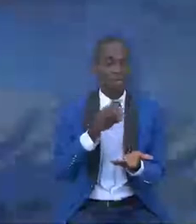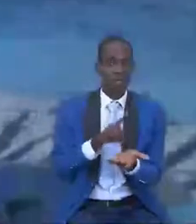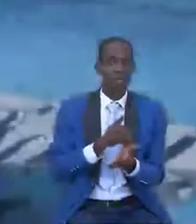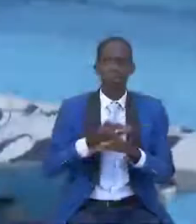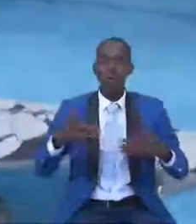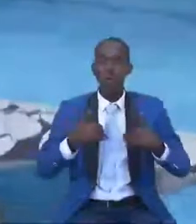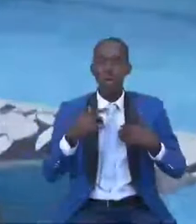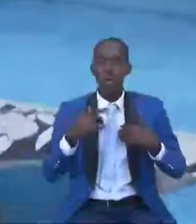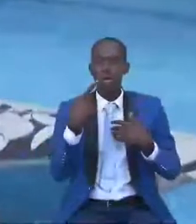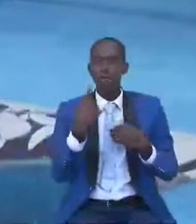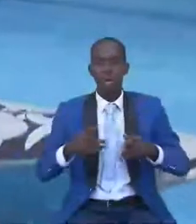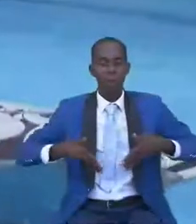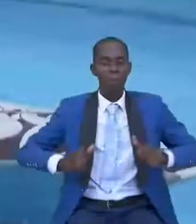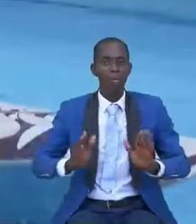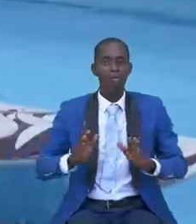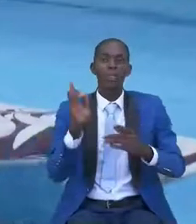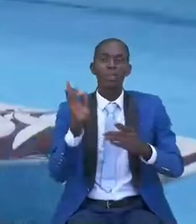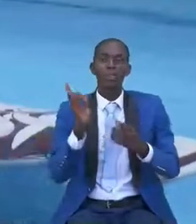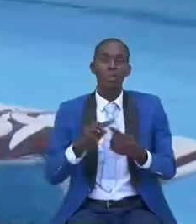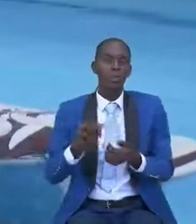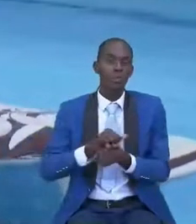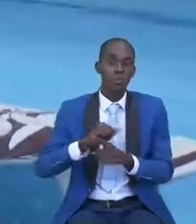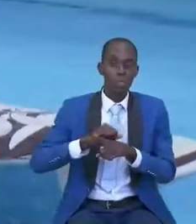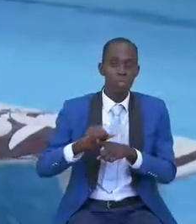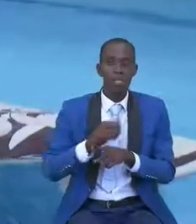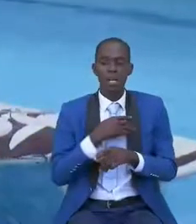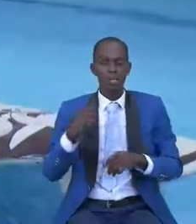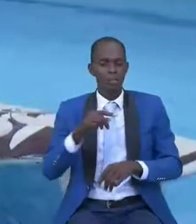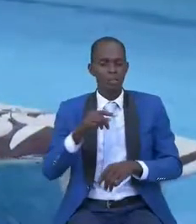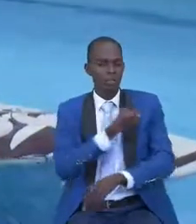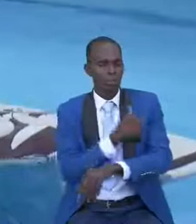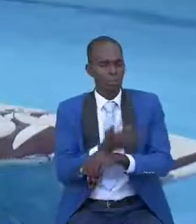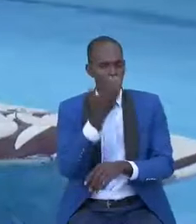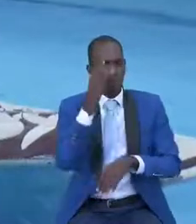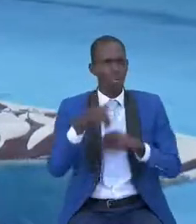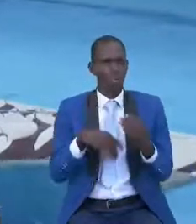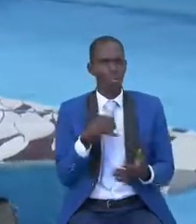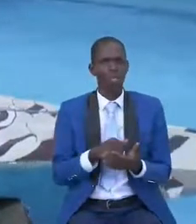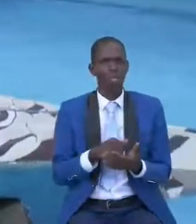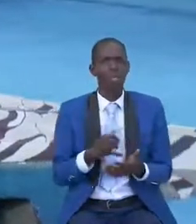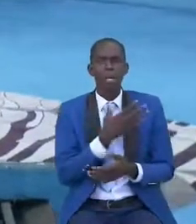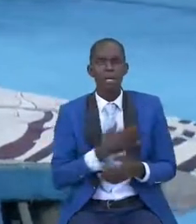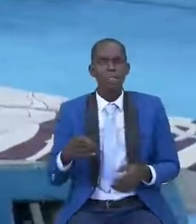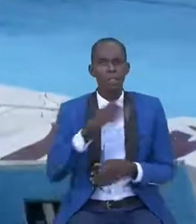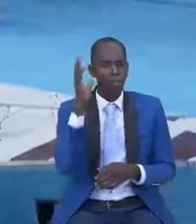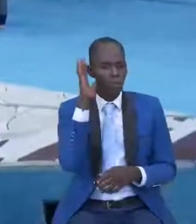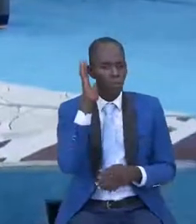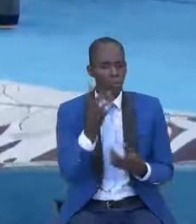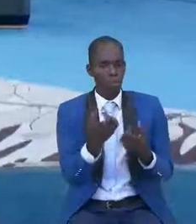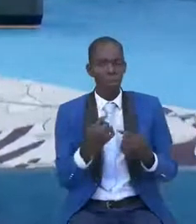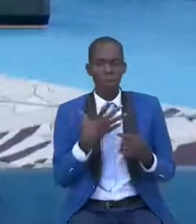docteur médical et il n'a pas la licence, l'autorisation pour pratiquer sa profession. Et il pratique. Et